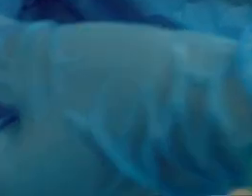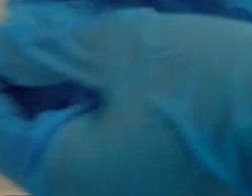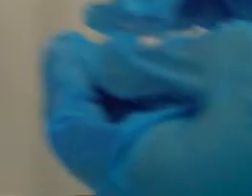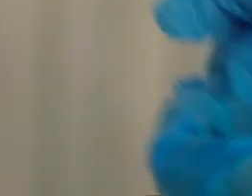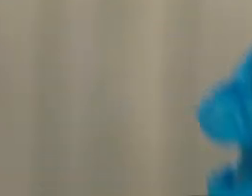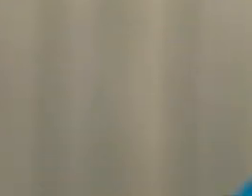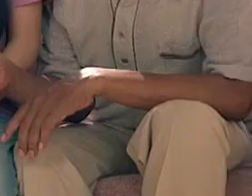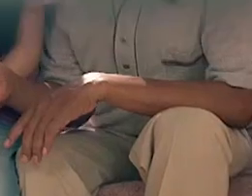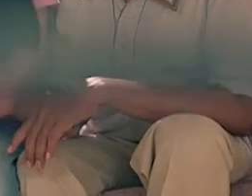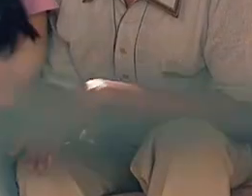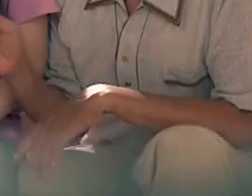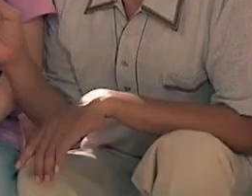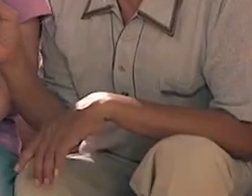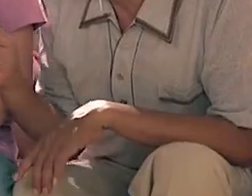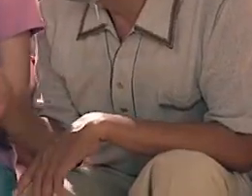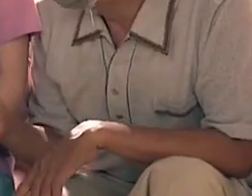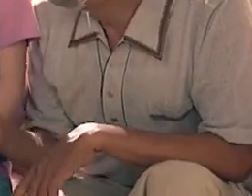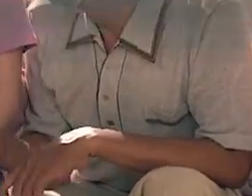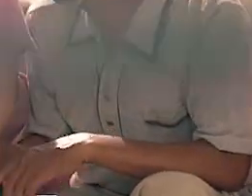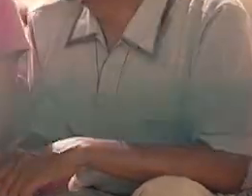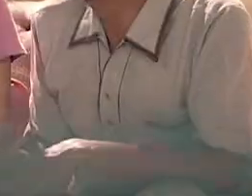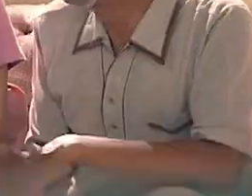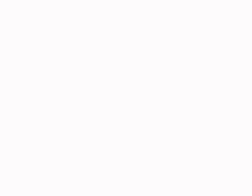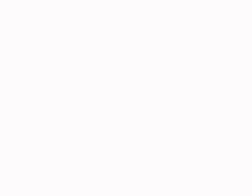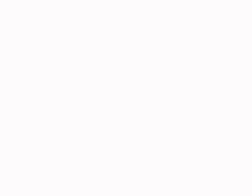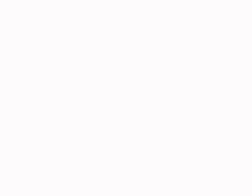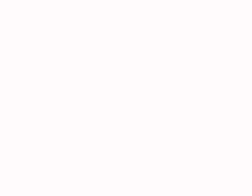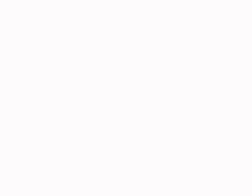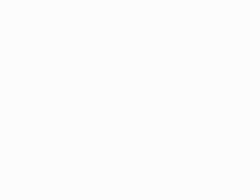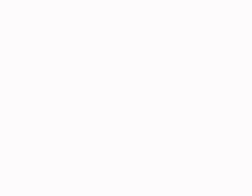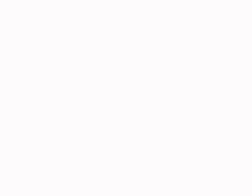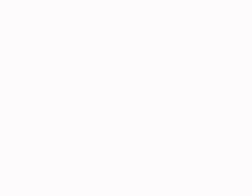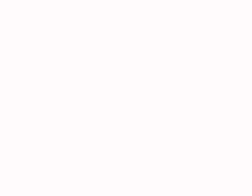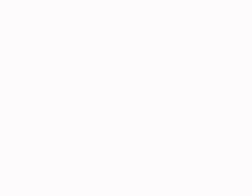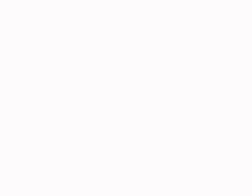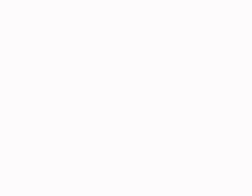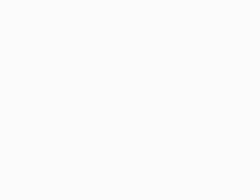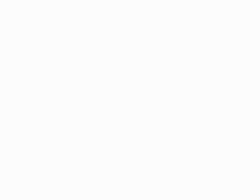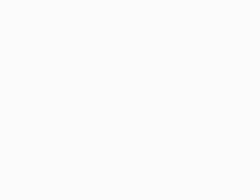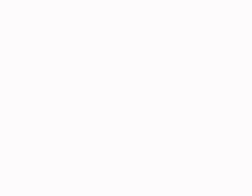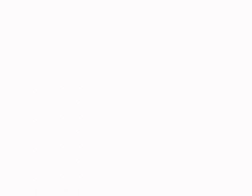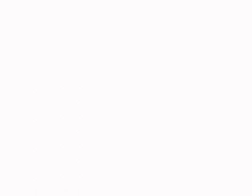imunitas mu kita percaya kita pasti bisa